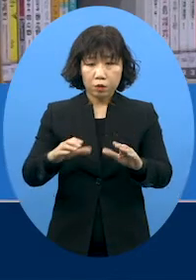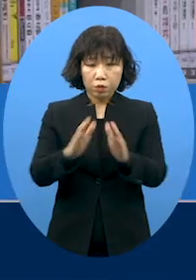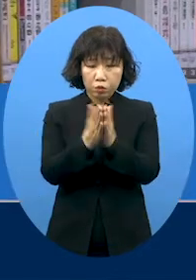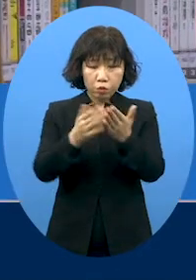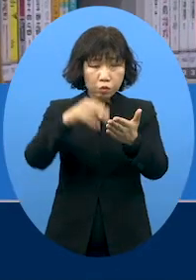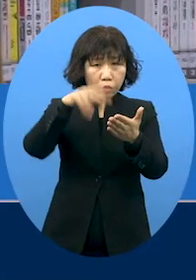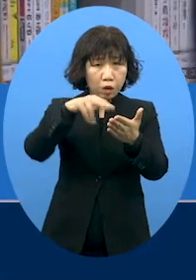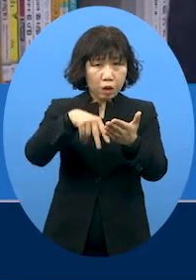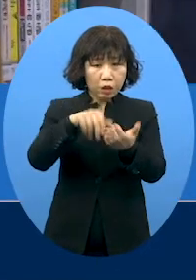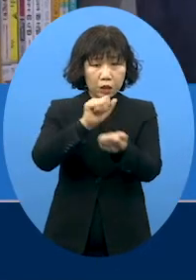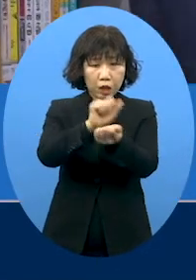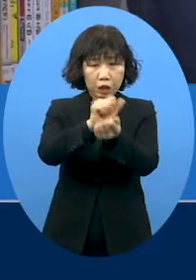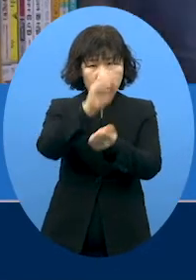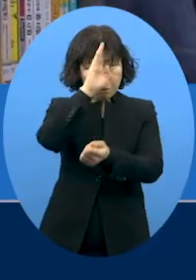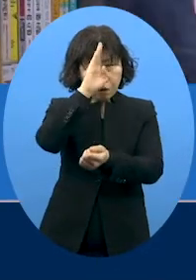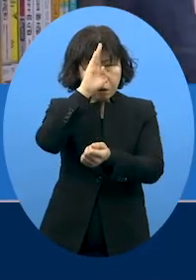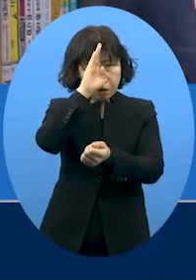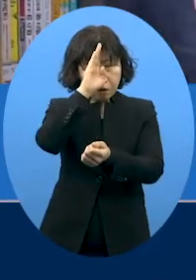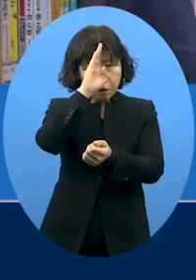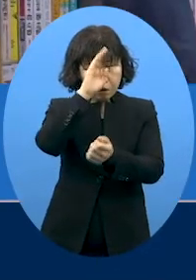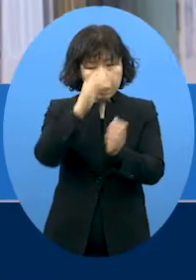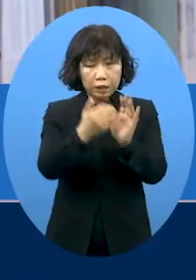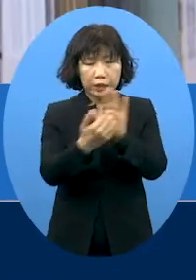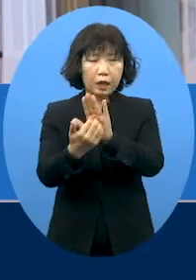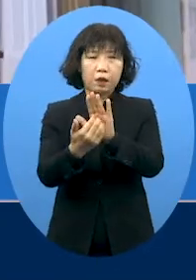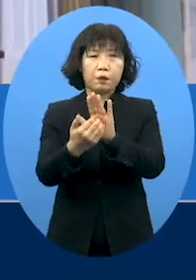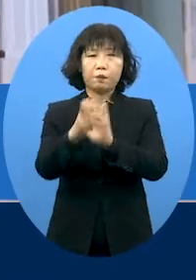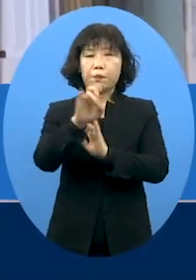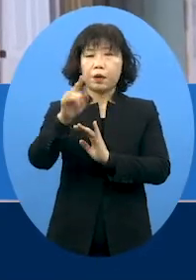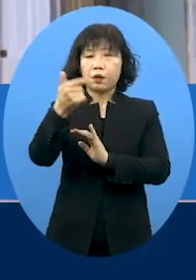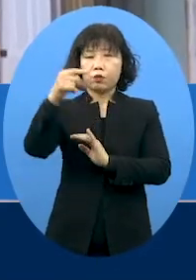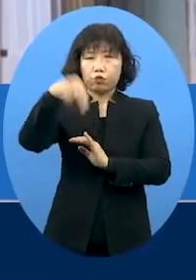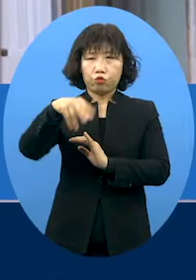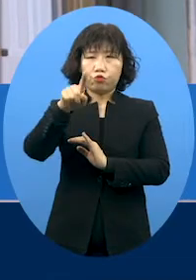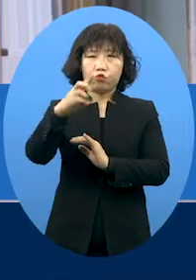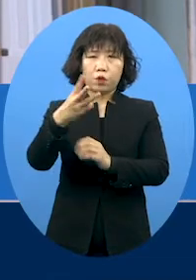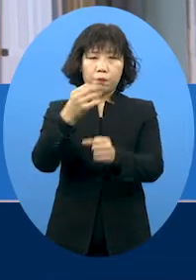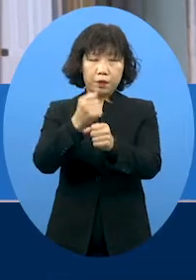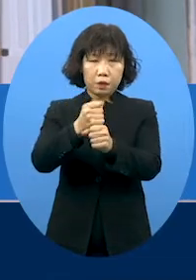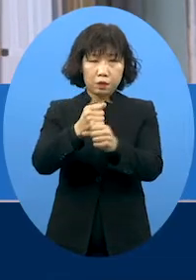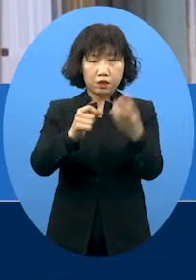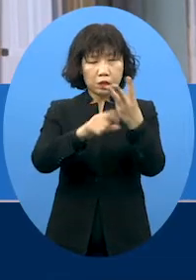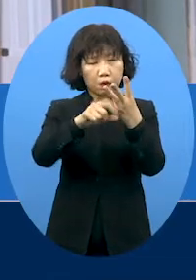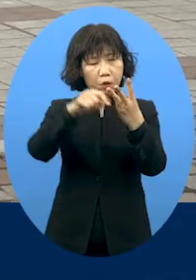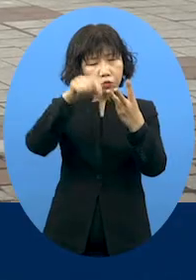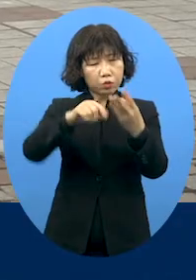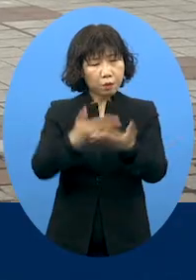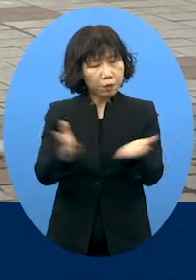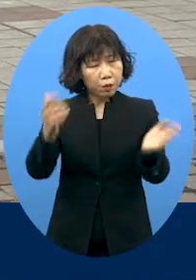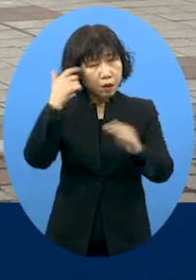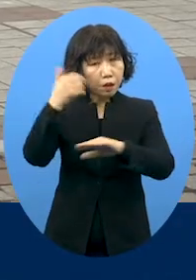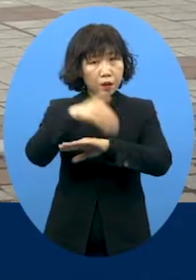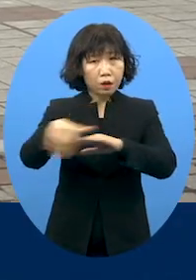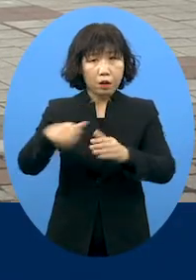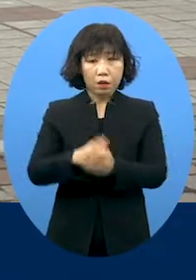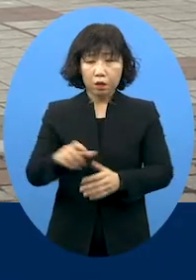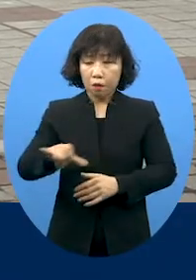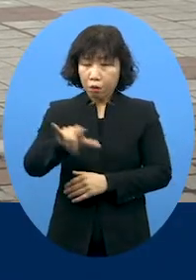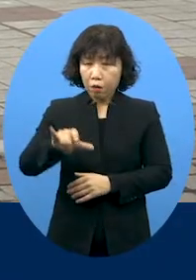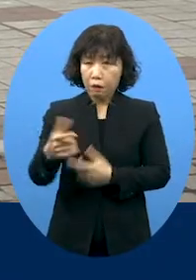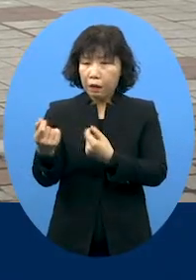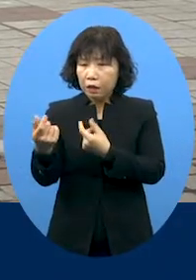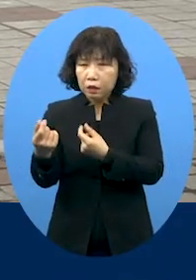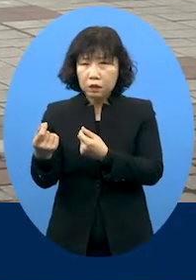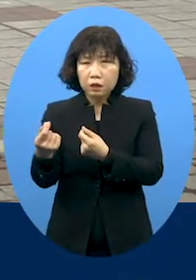꼬는 구립도서관 감염병 위기 대응 매뉴얼을 제작해 3월중 배포 하기로 했습니다 군은 크로 날과 같은